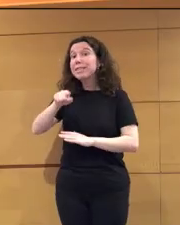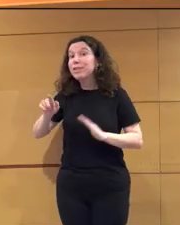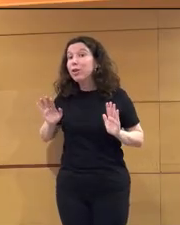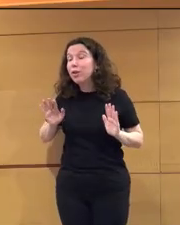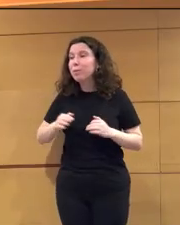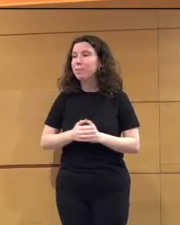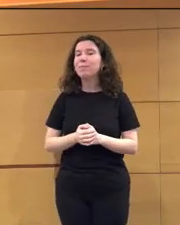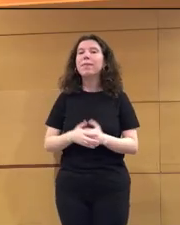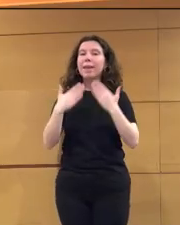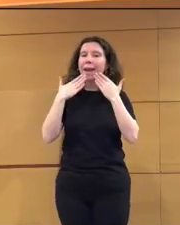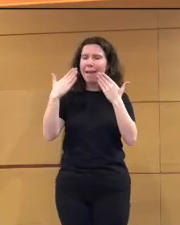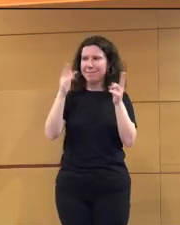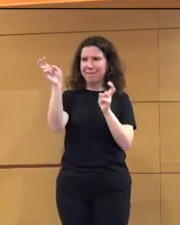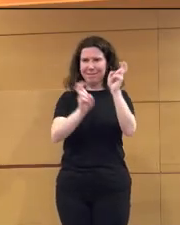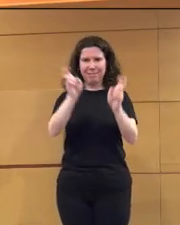gràcies per estar aquí.